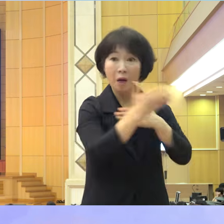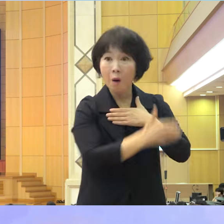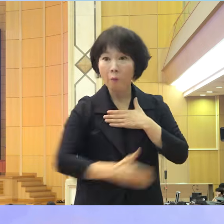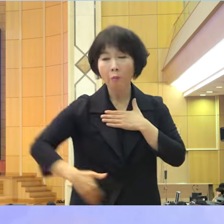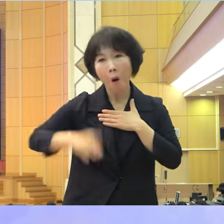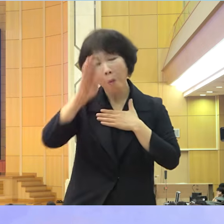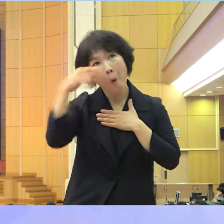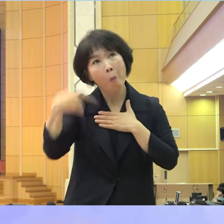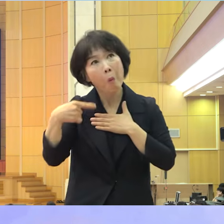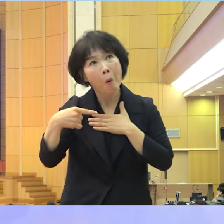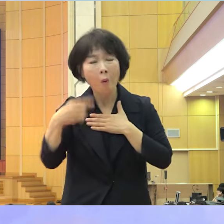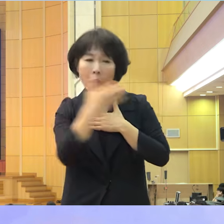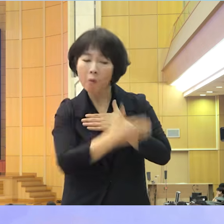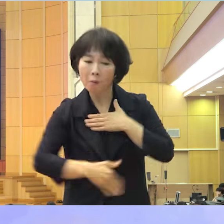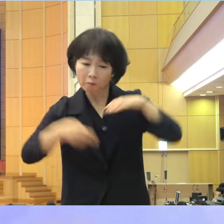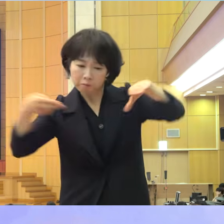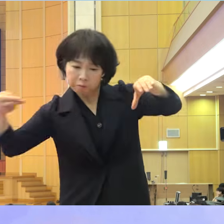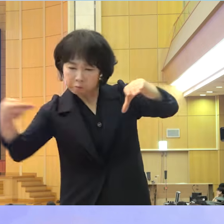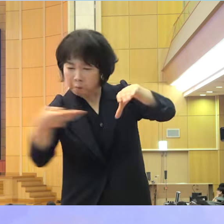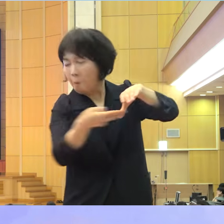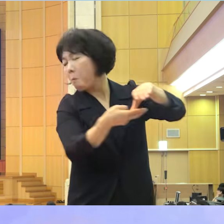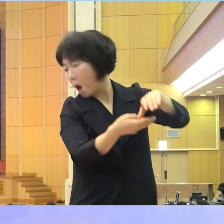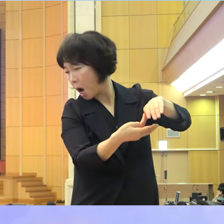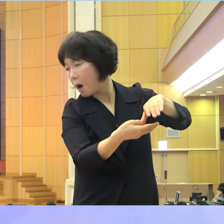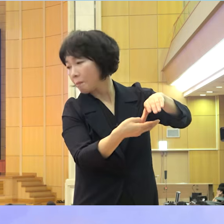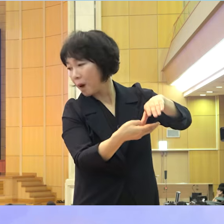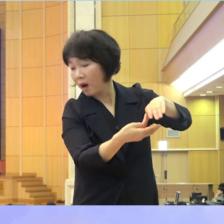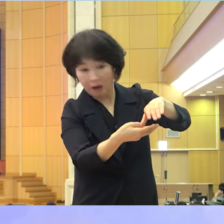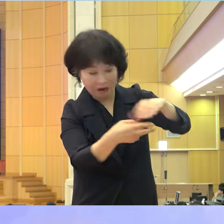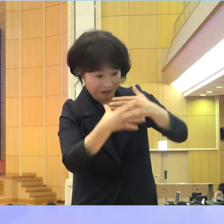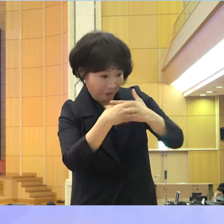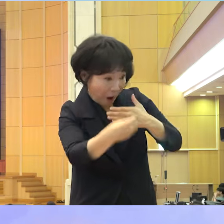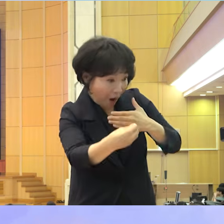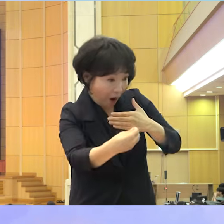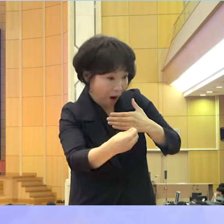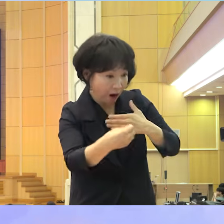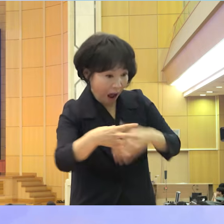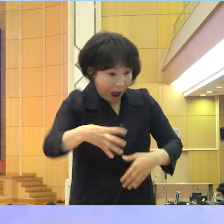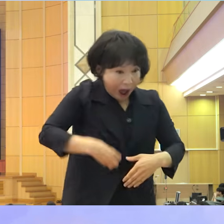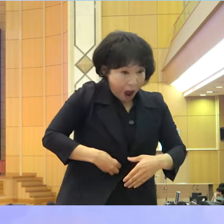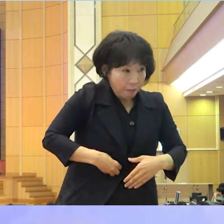있네, 이 병이 그냥 종양이네, 아니면 그냥 암이네, 뭐 이런